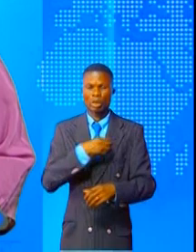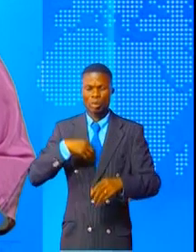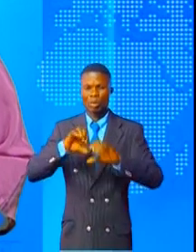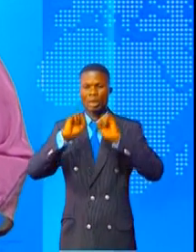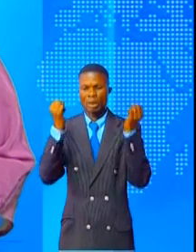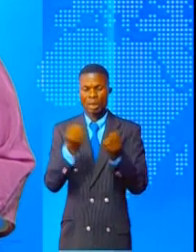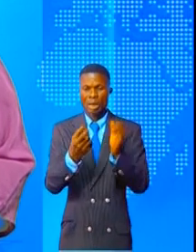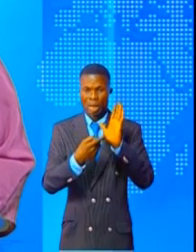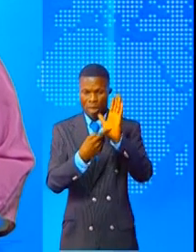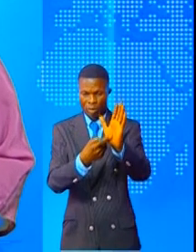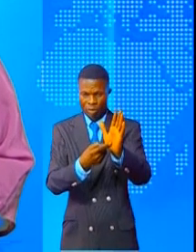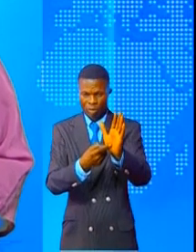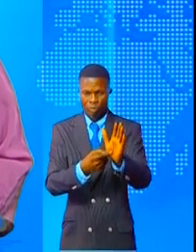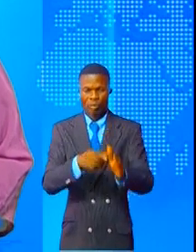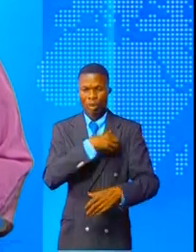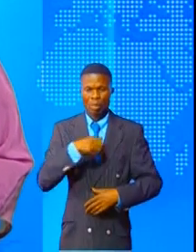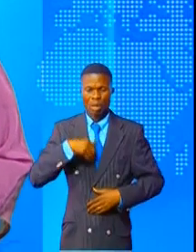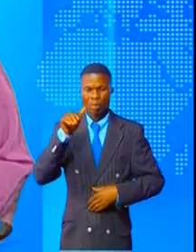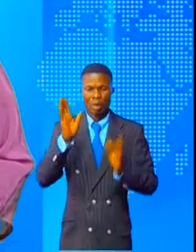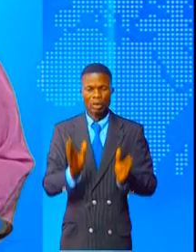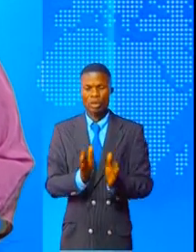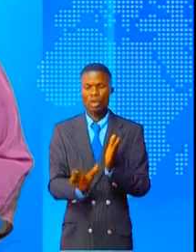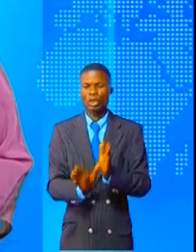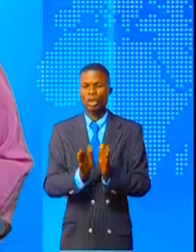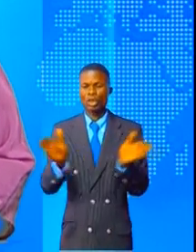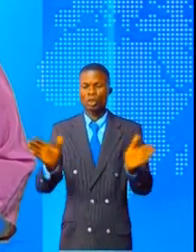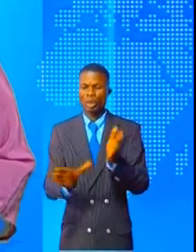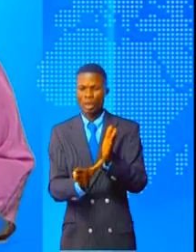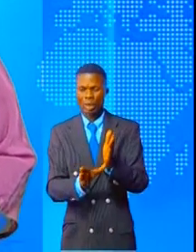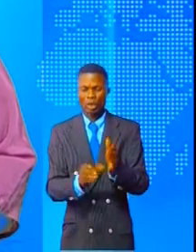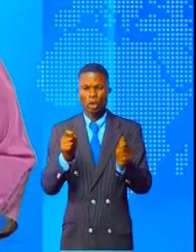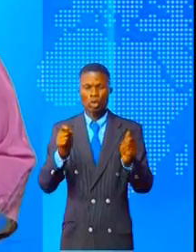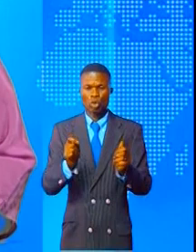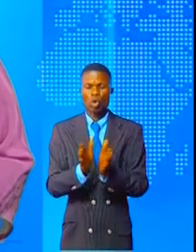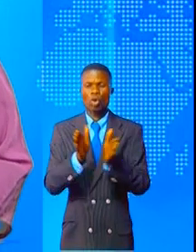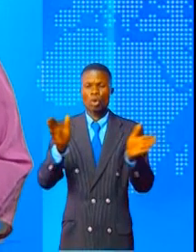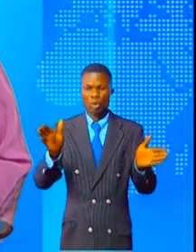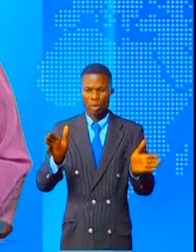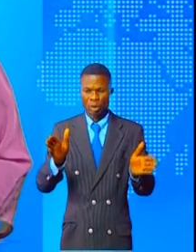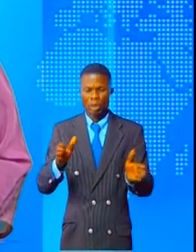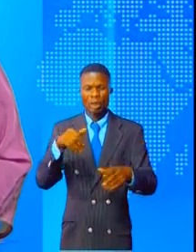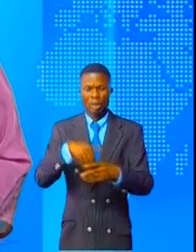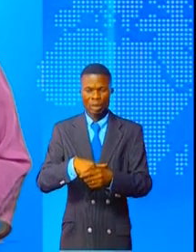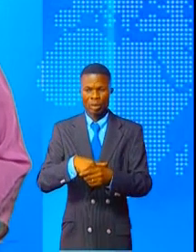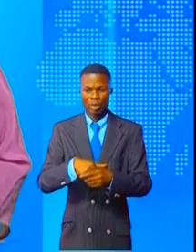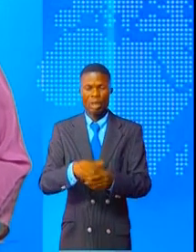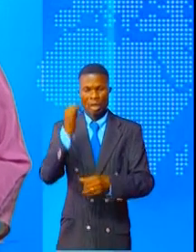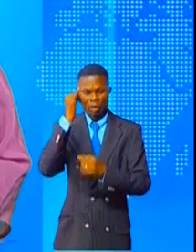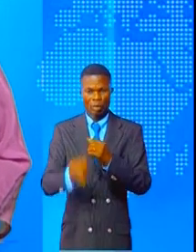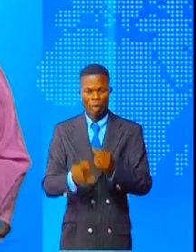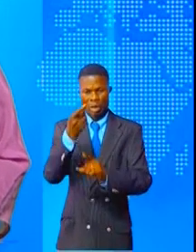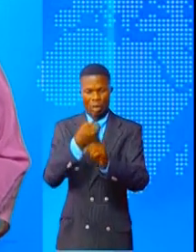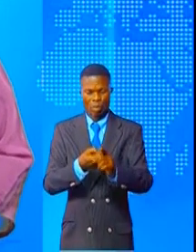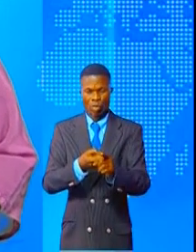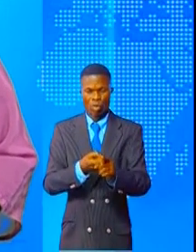démontré par la bien triste général adjoint du journal officiel la mireille un malinké c'était au cours de la clôture du monde